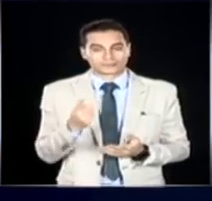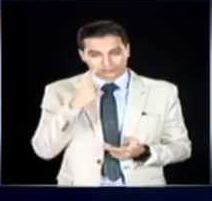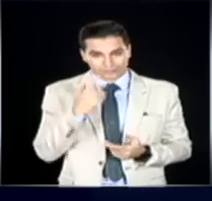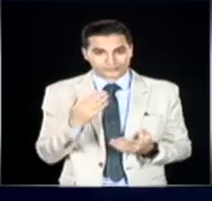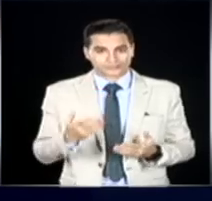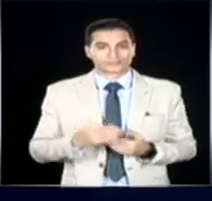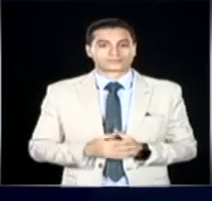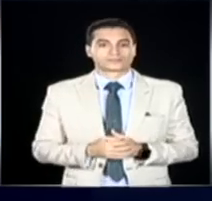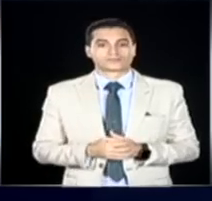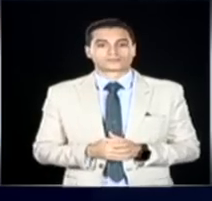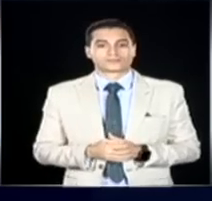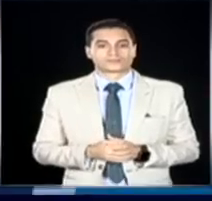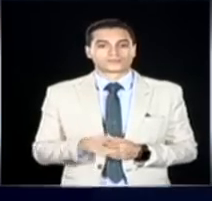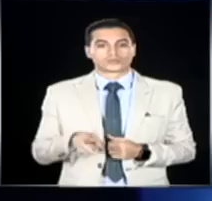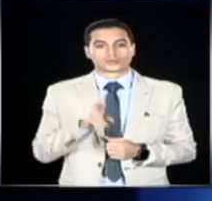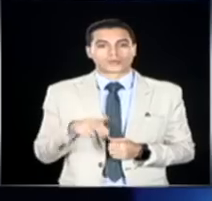ونورهان